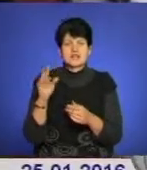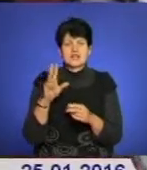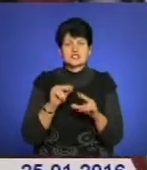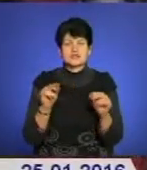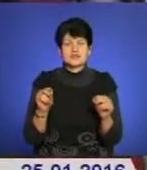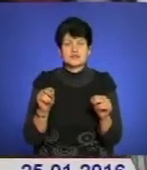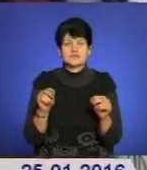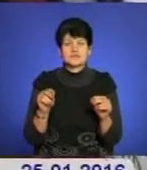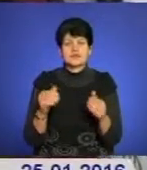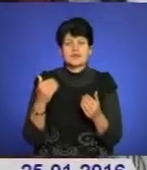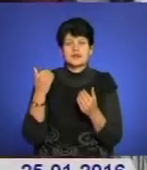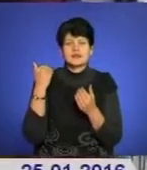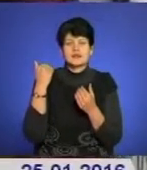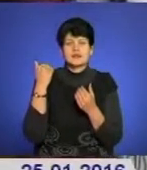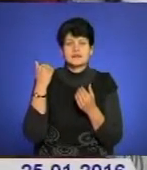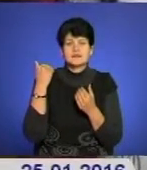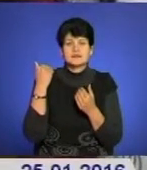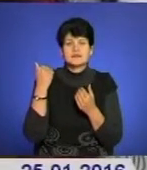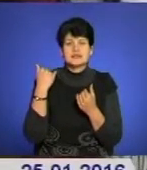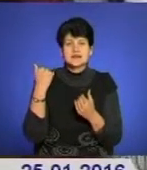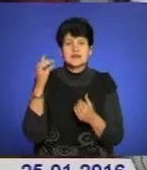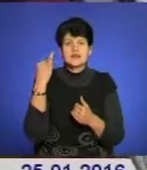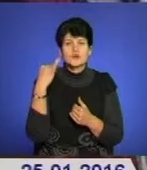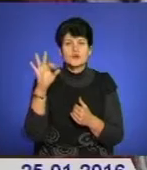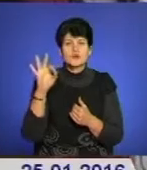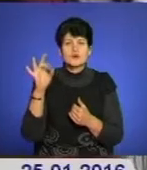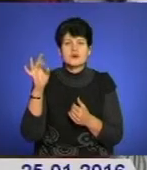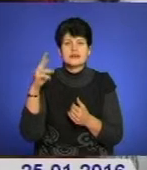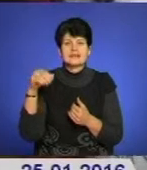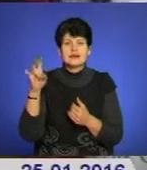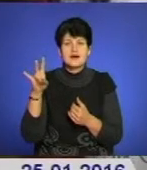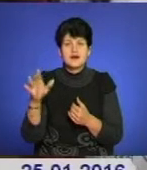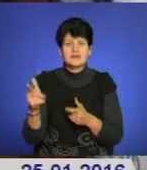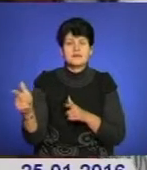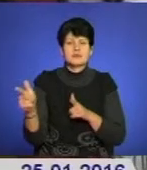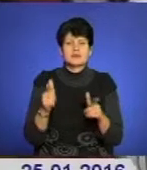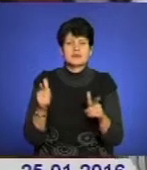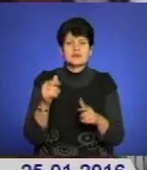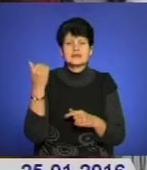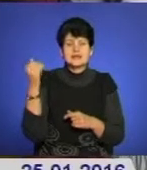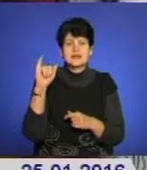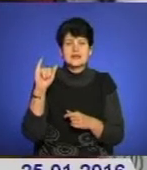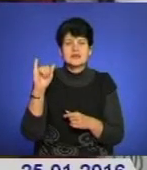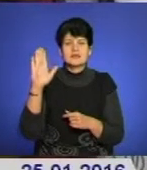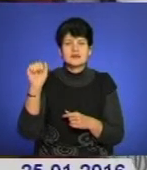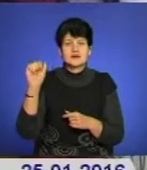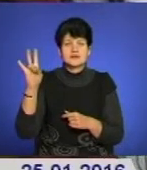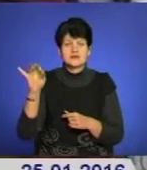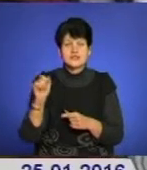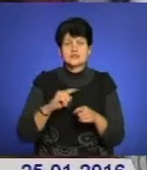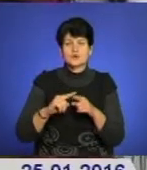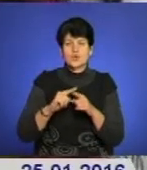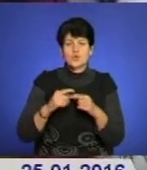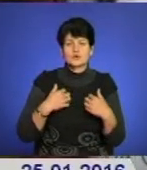Ти, Йордане, приготовися, ти, Йоанне, скоро